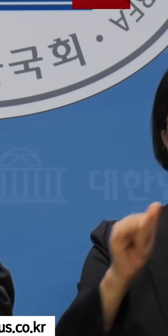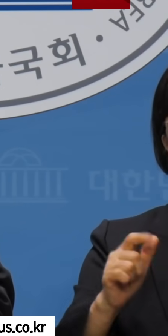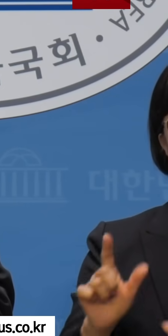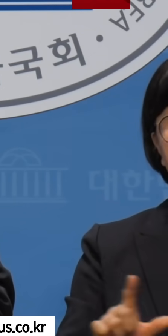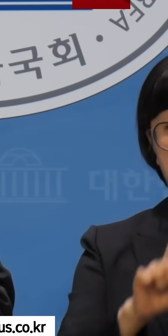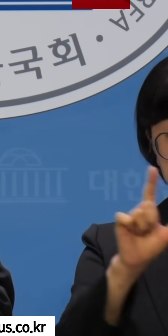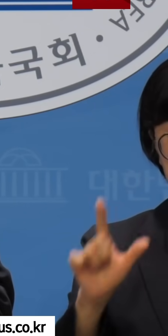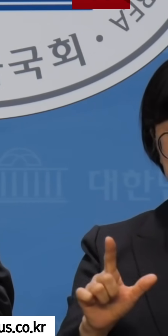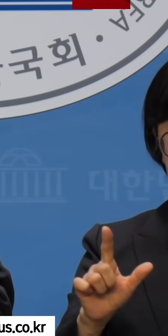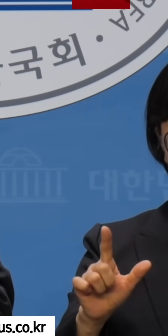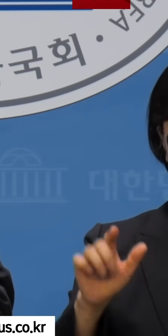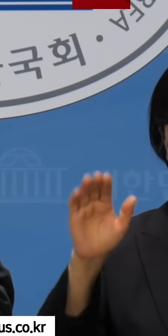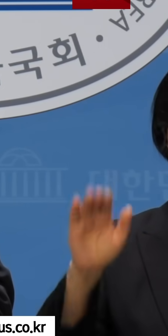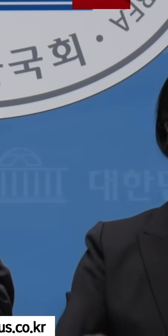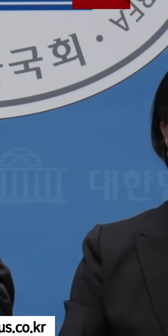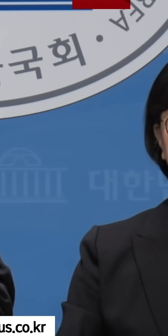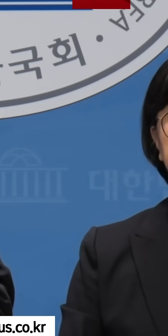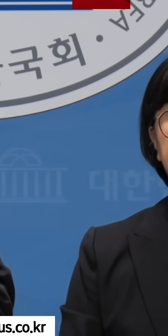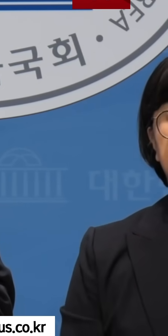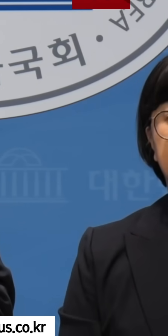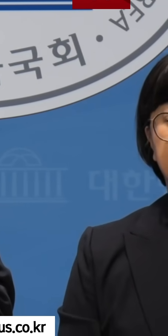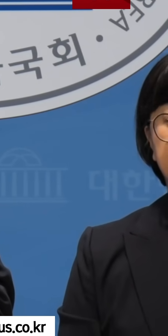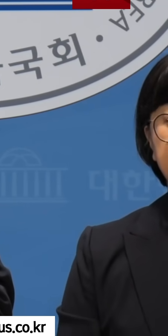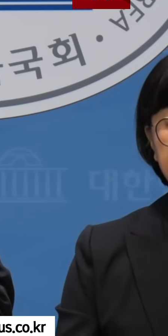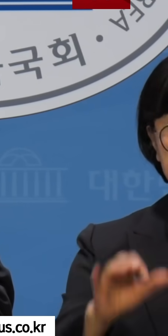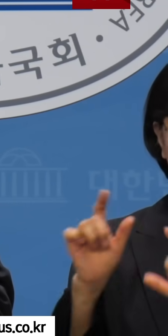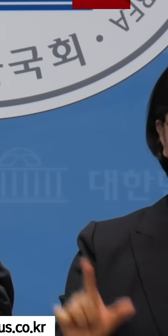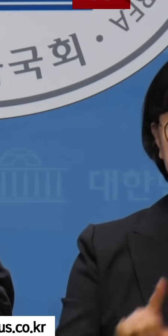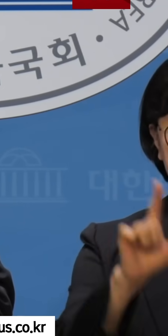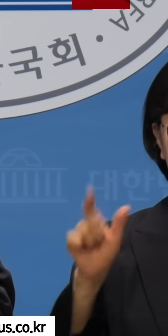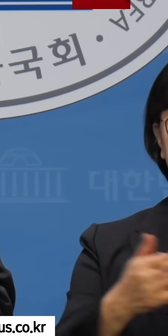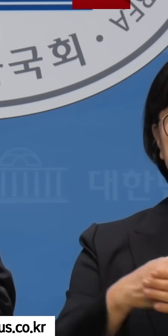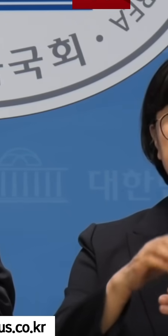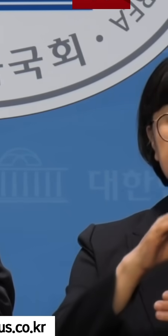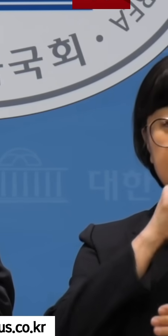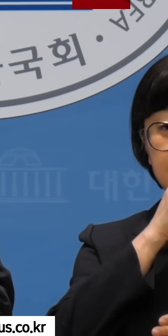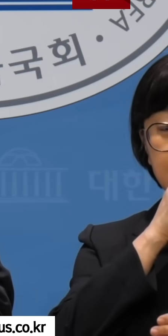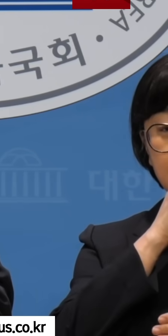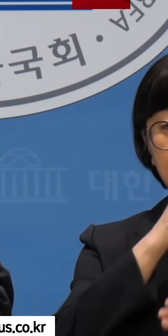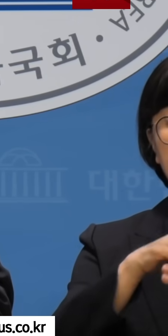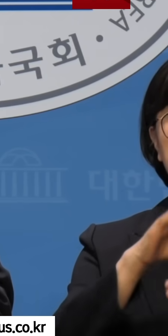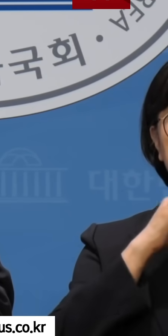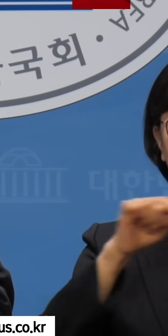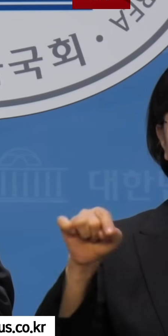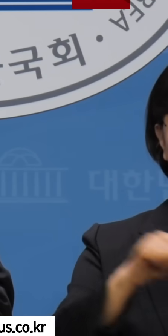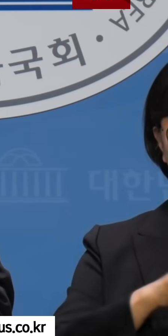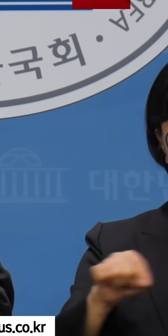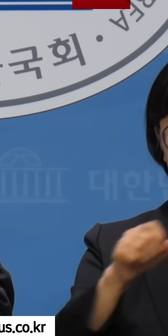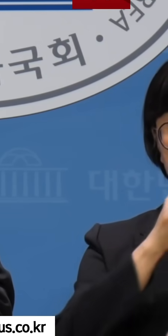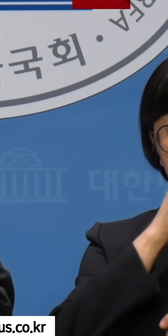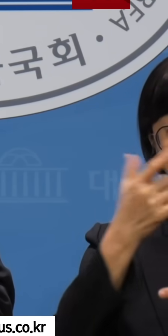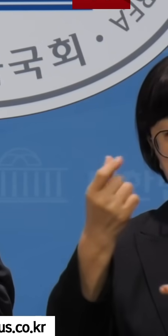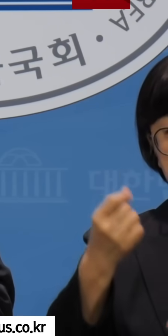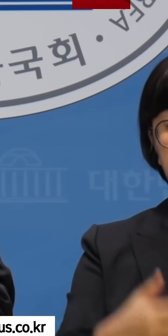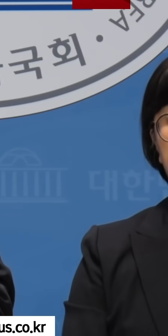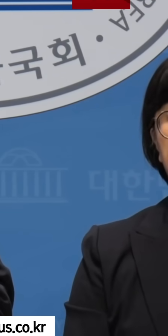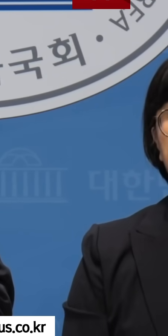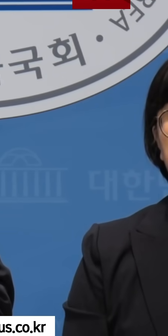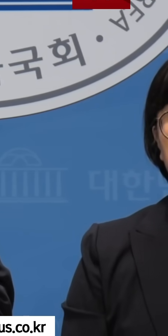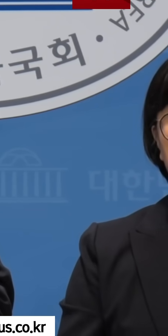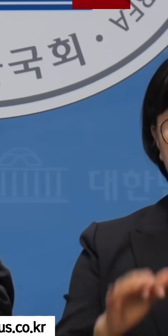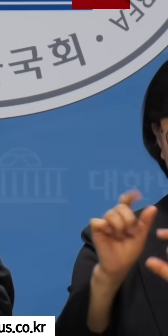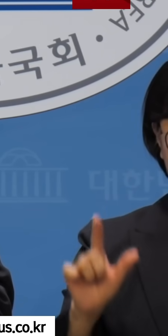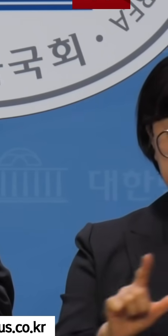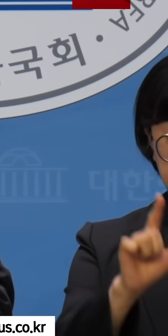성적표는 최하위권입니다. 이 민생 성적표야말로 우리 정치 성적표입니다.